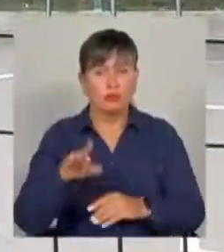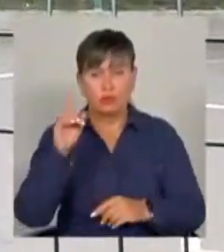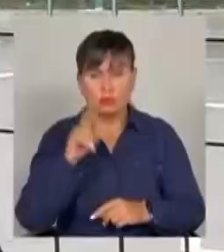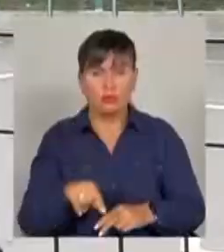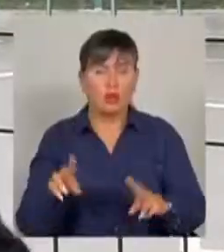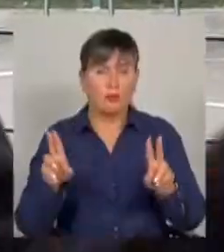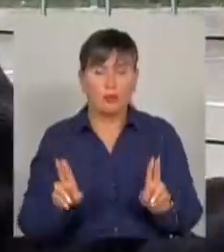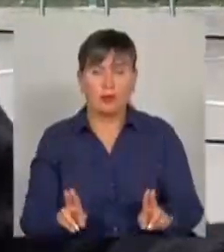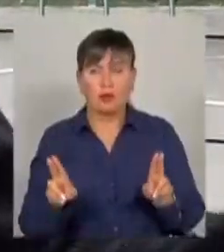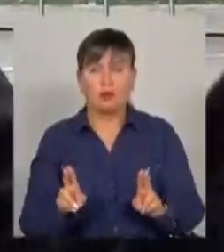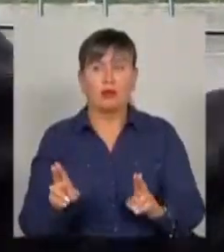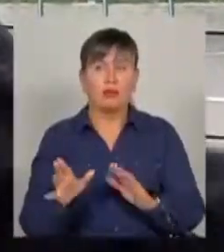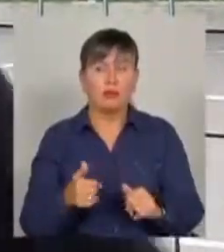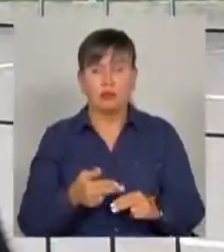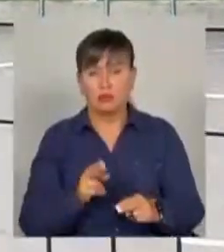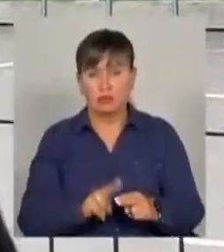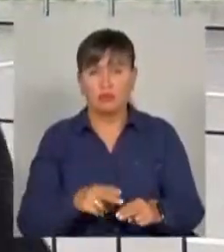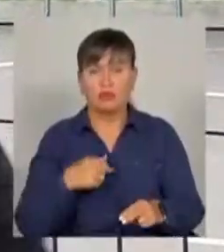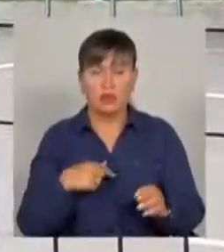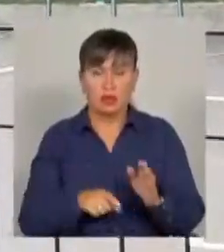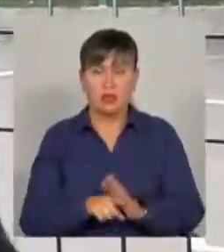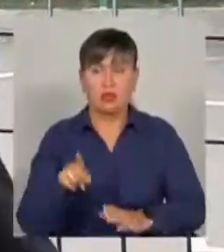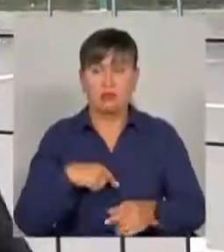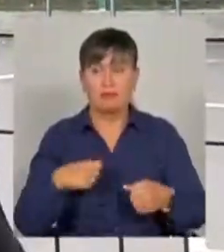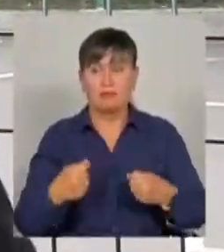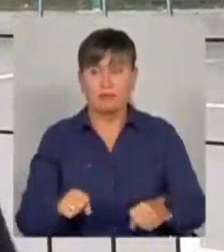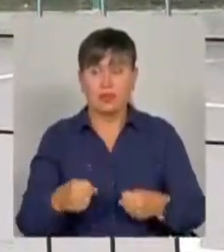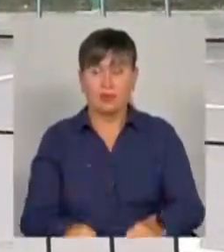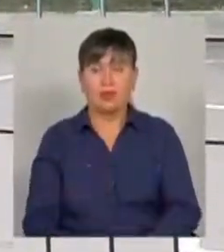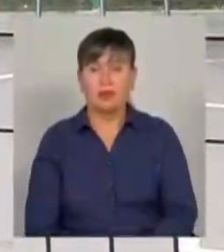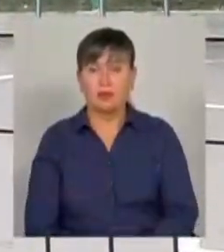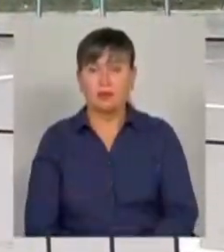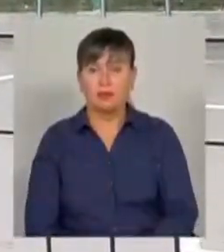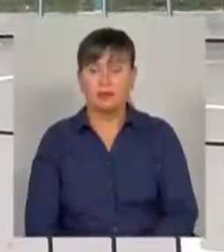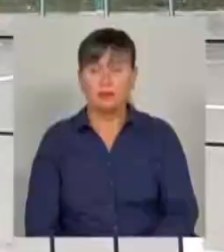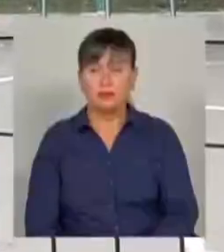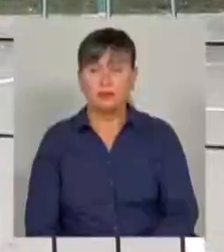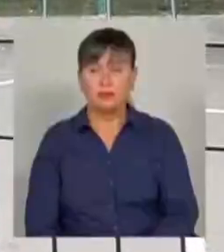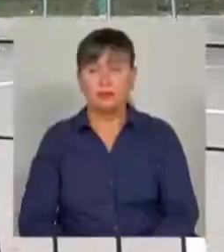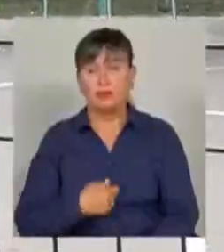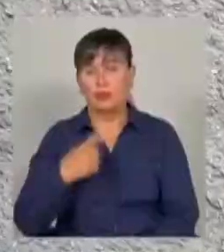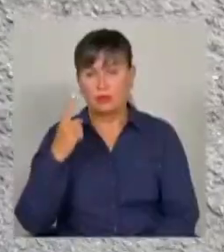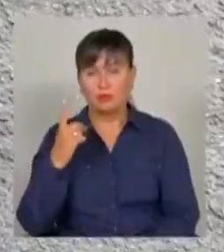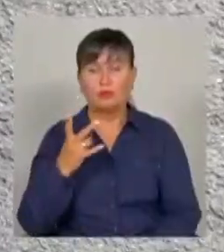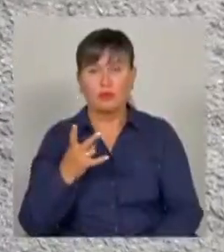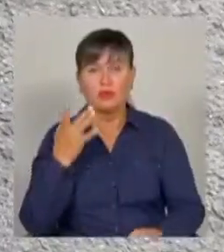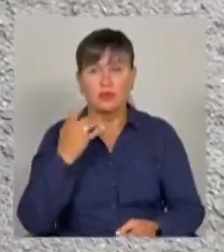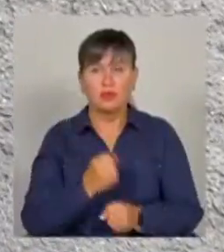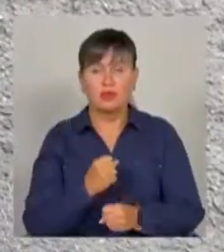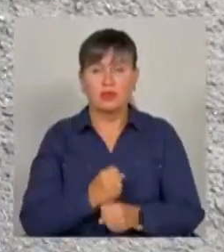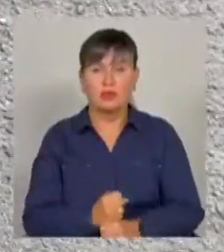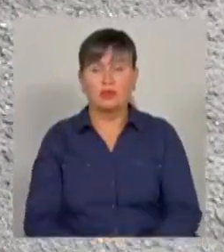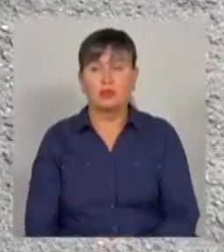правила, и после этого вот перешел на мопед и на машину. Вот. Думаю, нужно всегда так делать. Дать